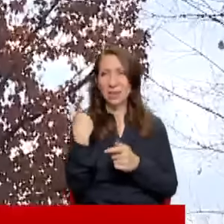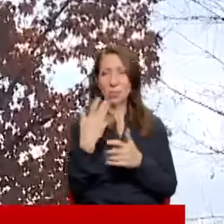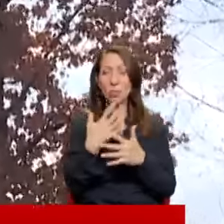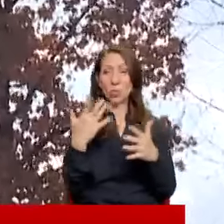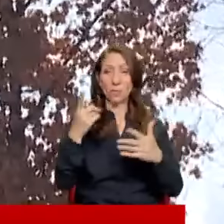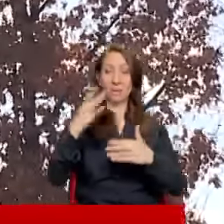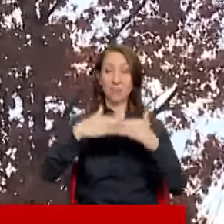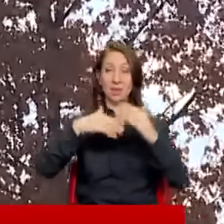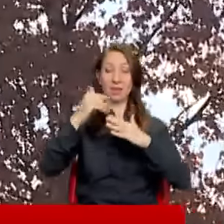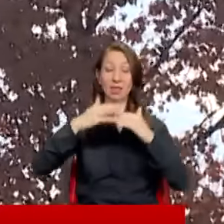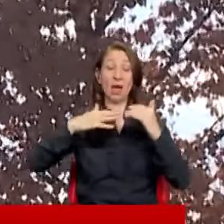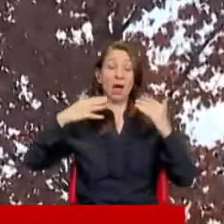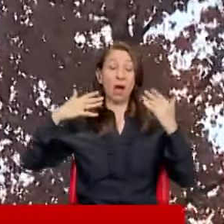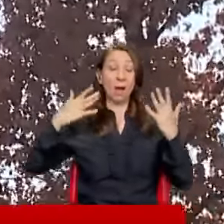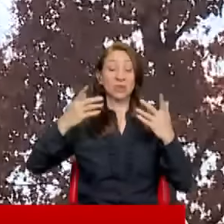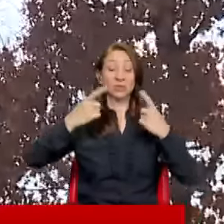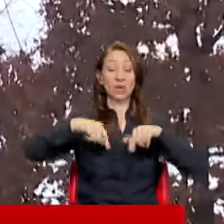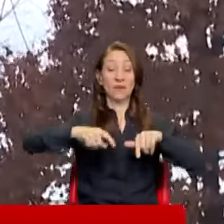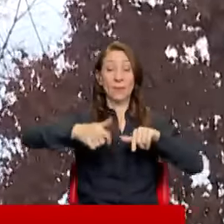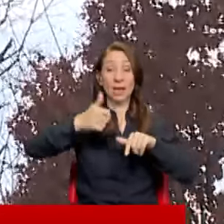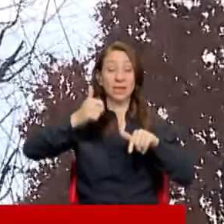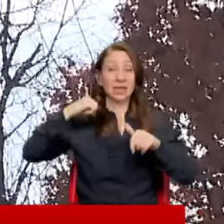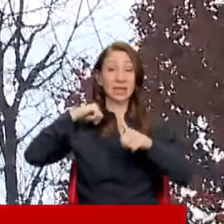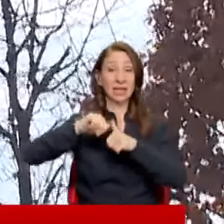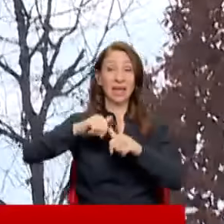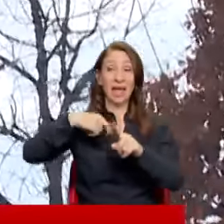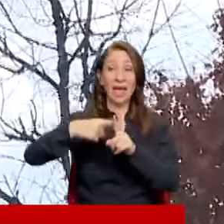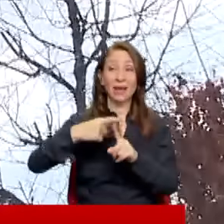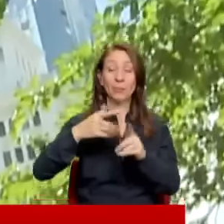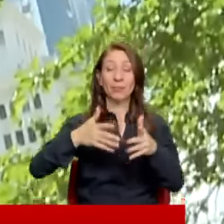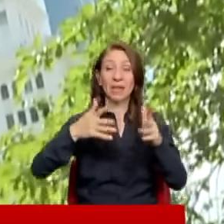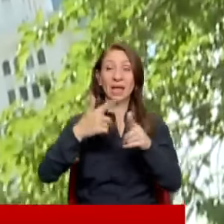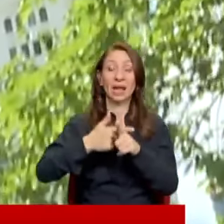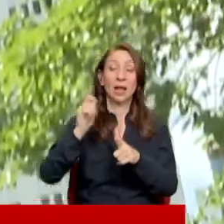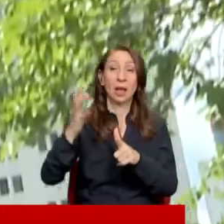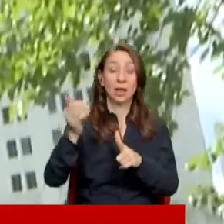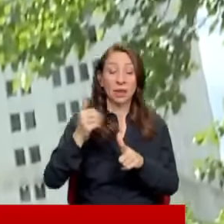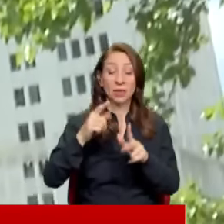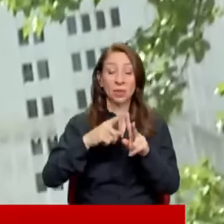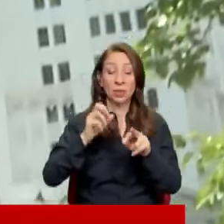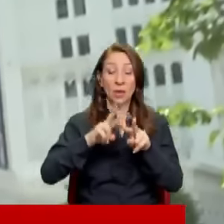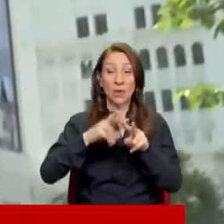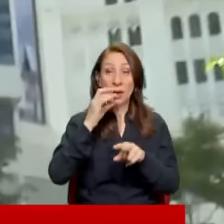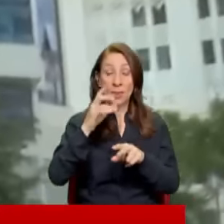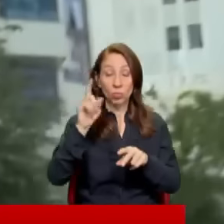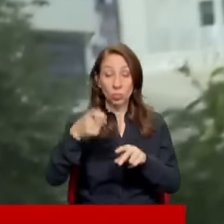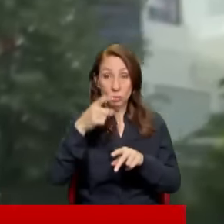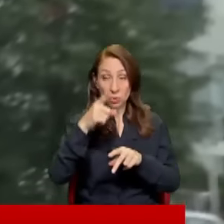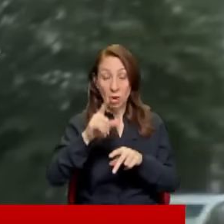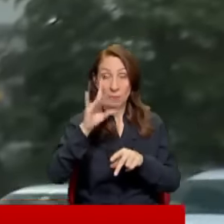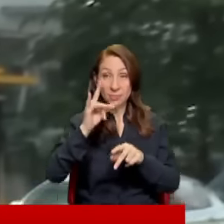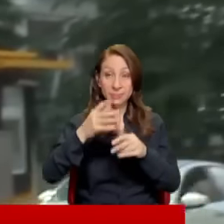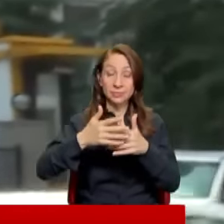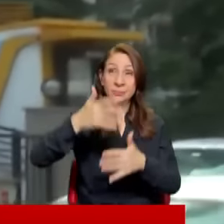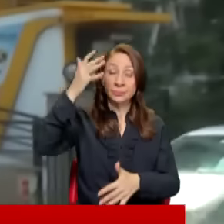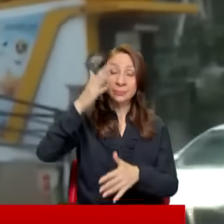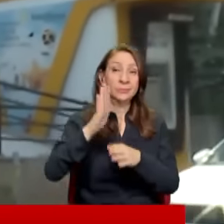büyük bir bina ama Çevre Bakanlığı yine de ek bina B kiraladı nav Haber'in elde ettiği bilgiye göre 15 katlı bina